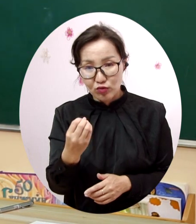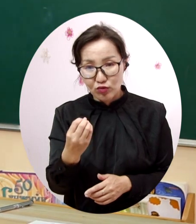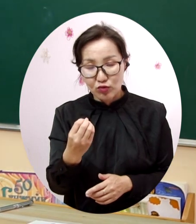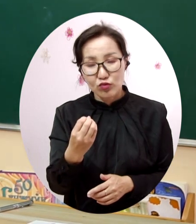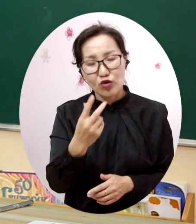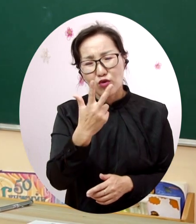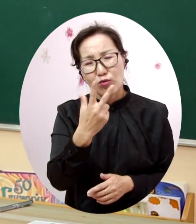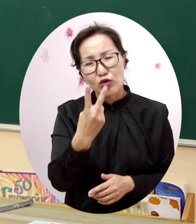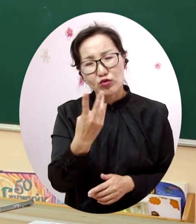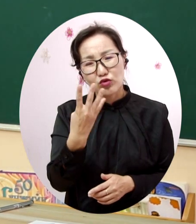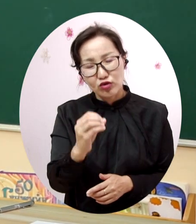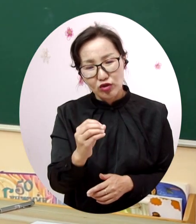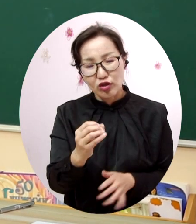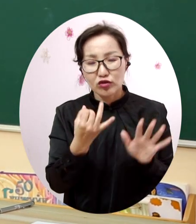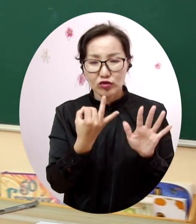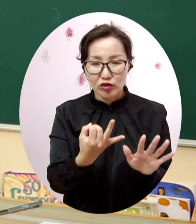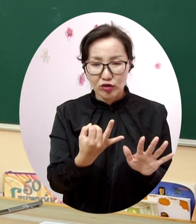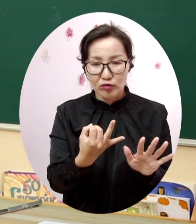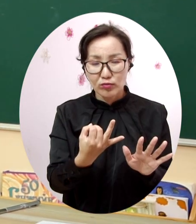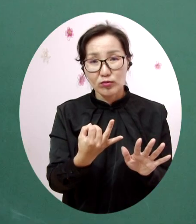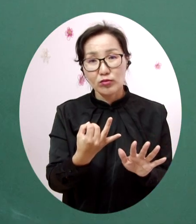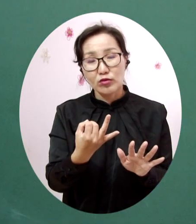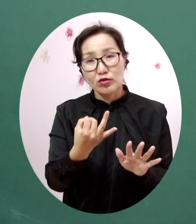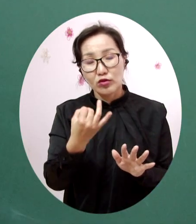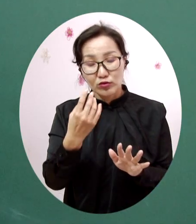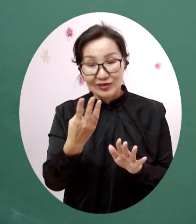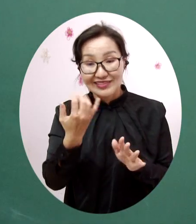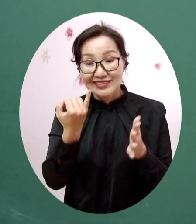дээр 7560-ыг нэмэрэй гэсэн.